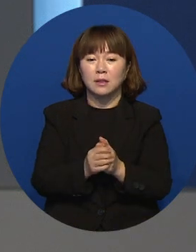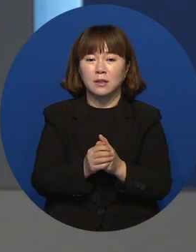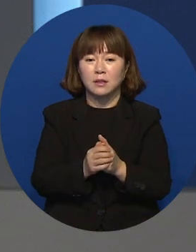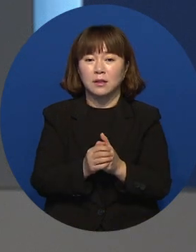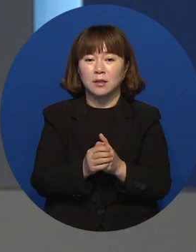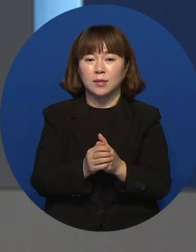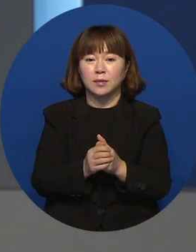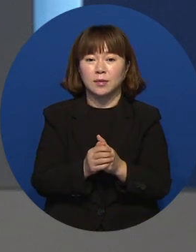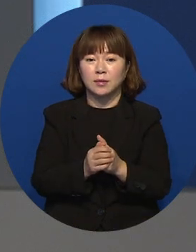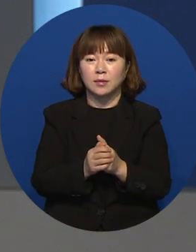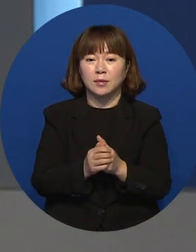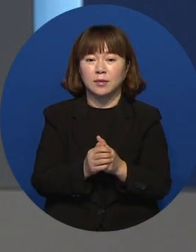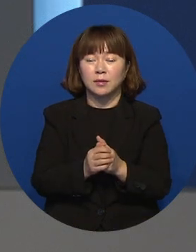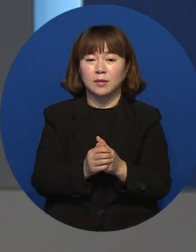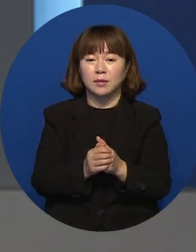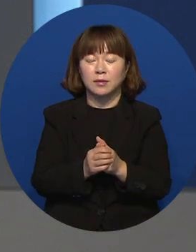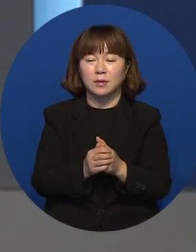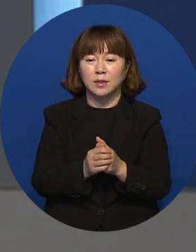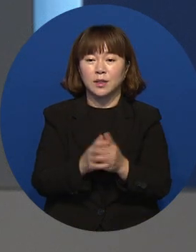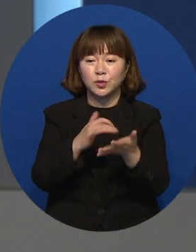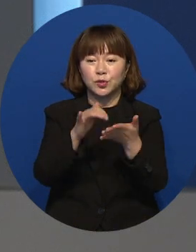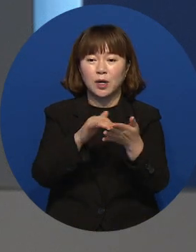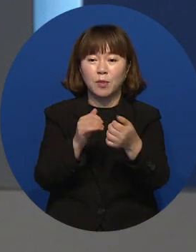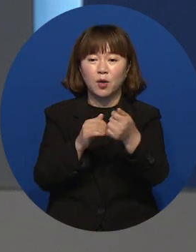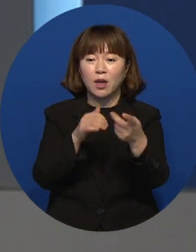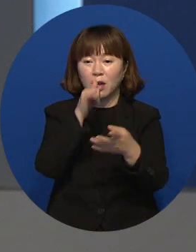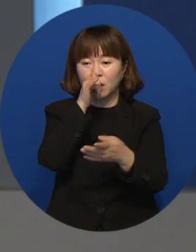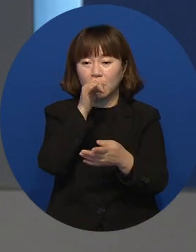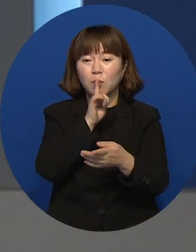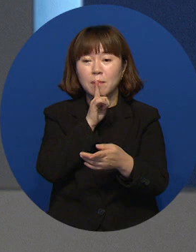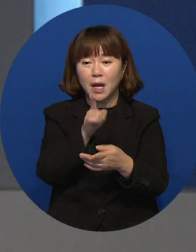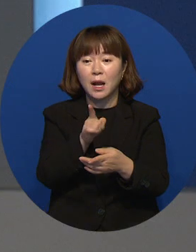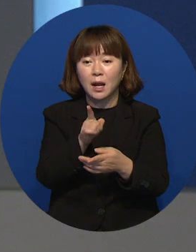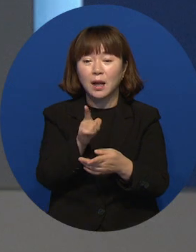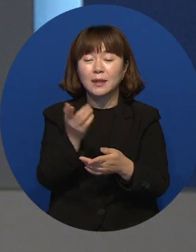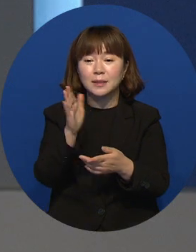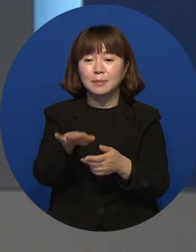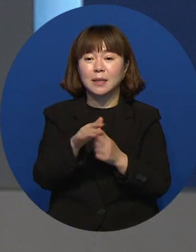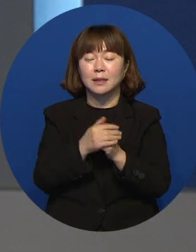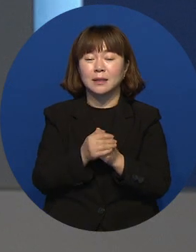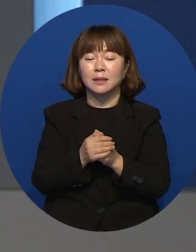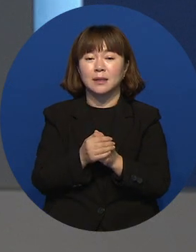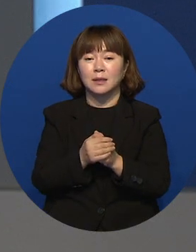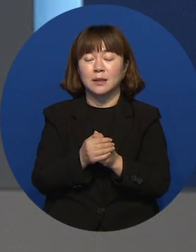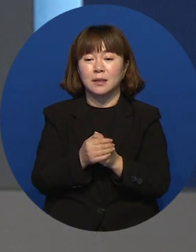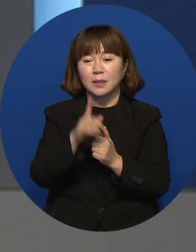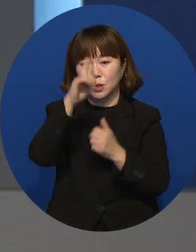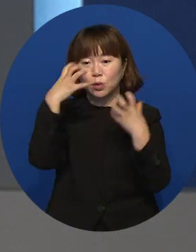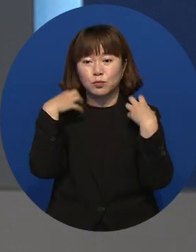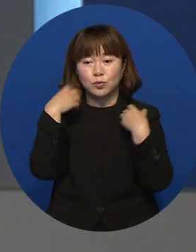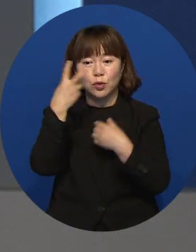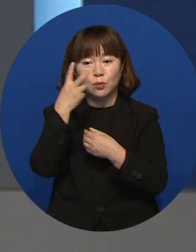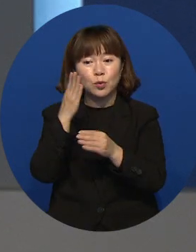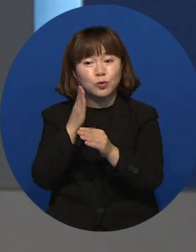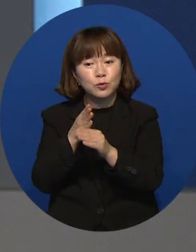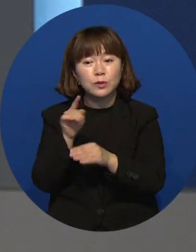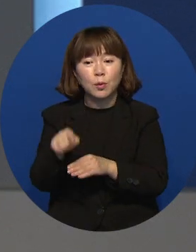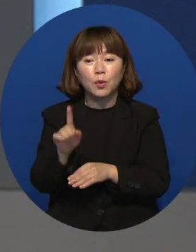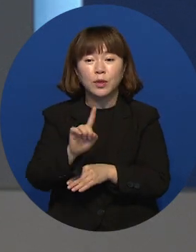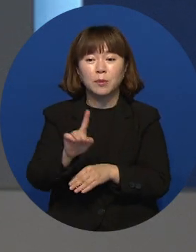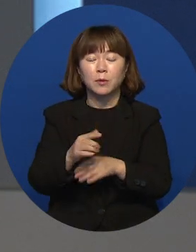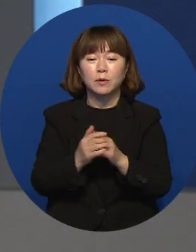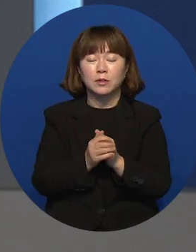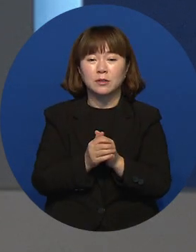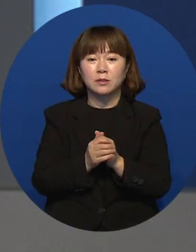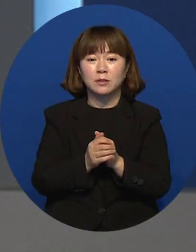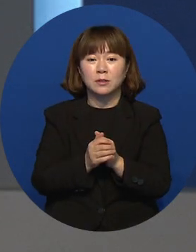지금 이제 뭐 몇 개가 마련돼 있다 이렇게 말씀을 해주셨지만 은 지금 정부에서 의 검토하고 있는 것은 이제 중간자 예를